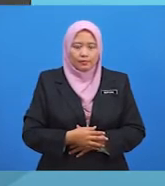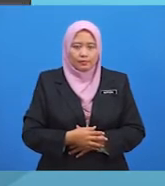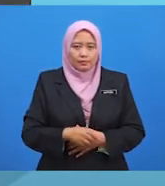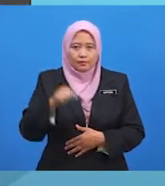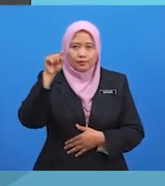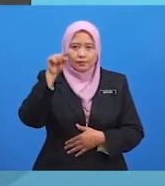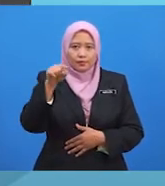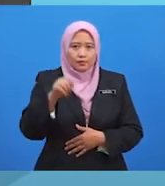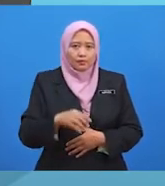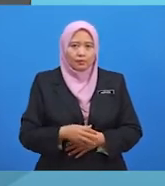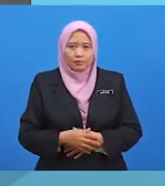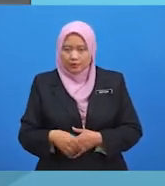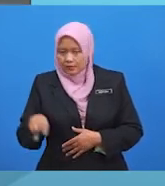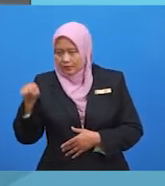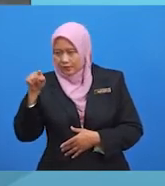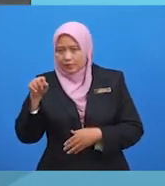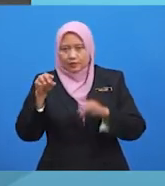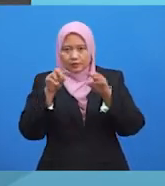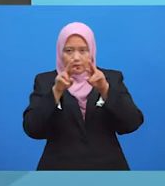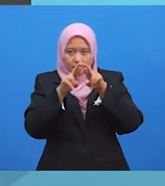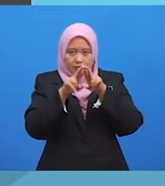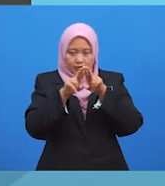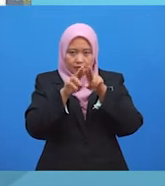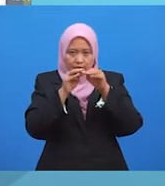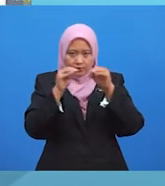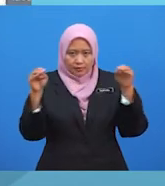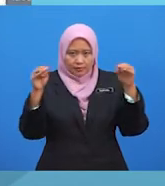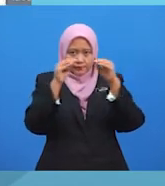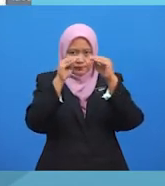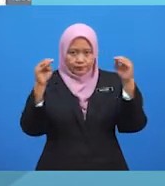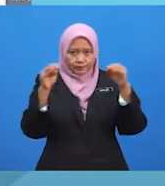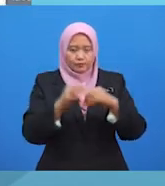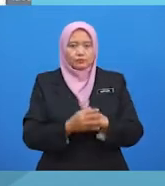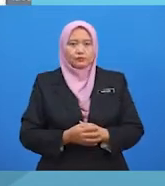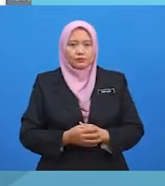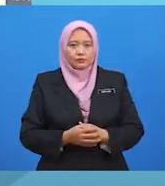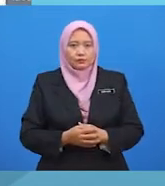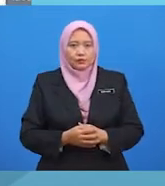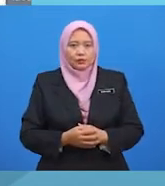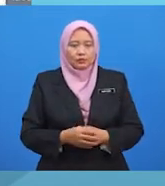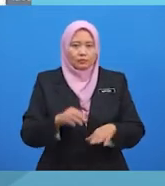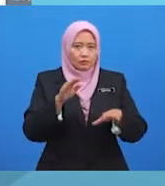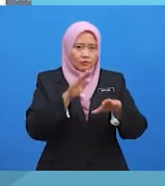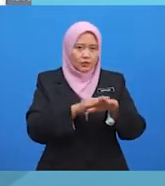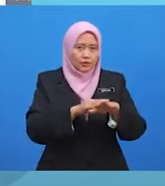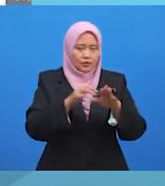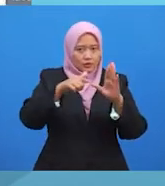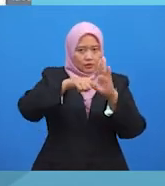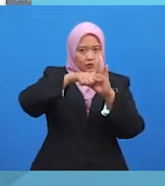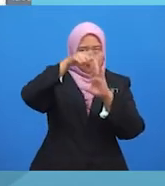template dan klik pada lebihan gambar.